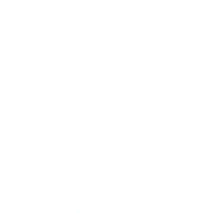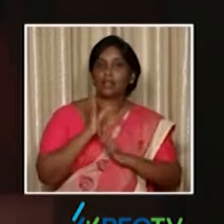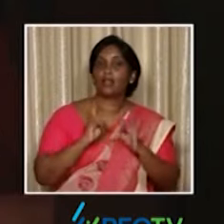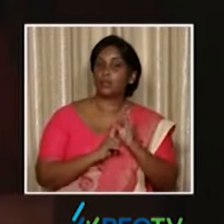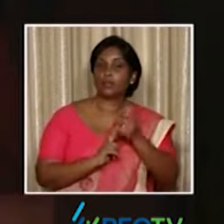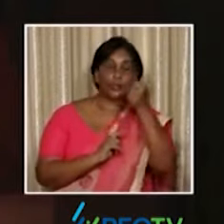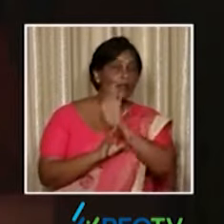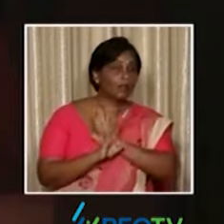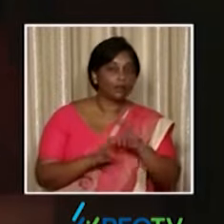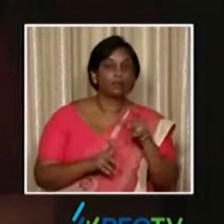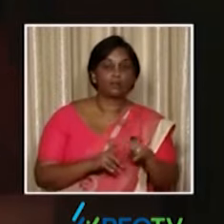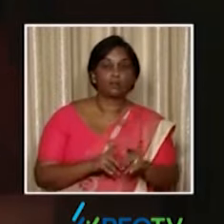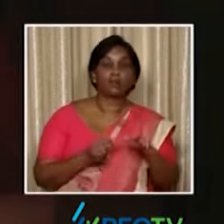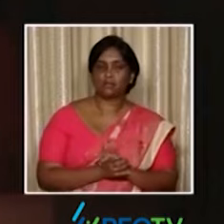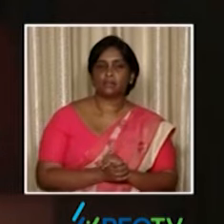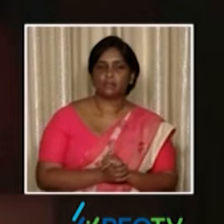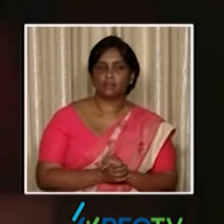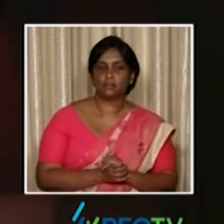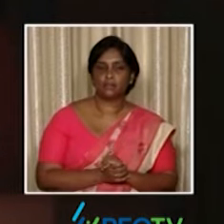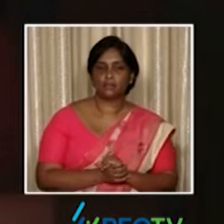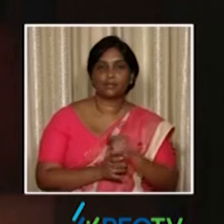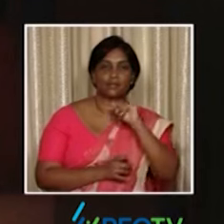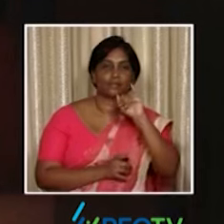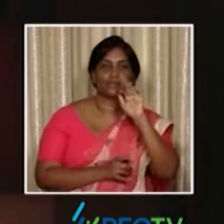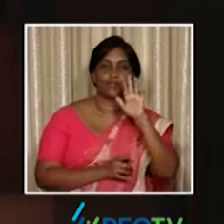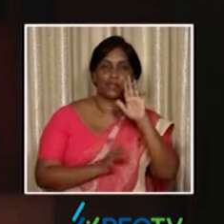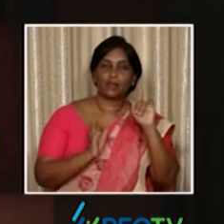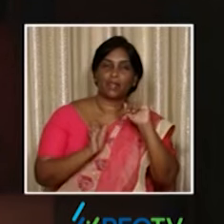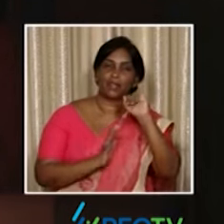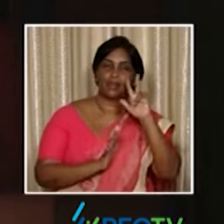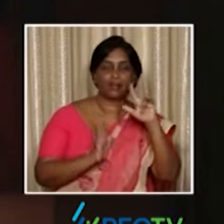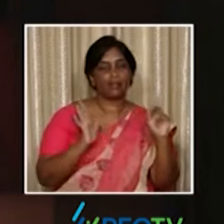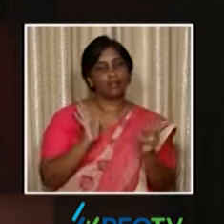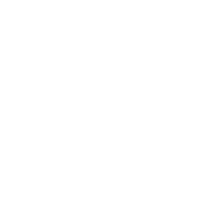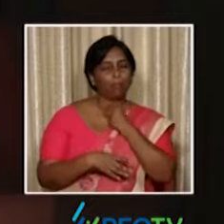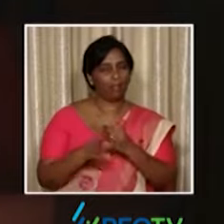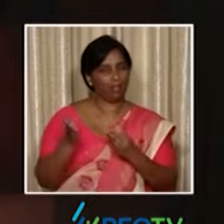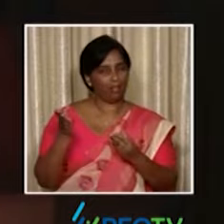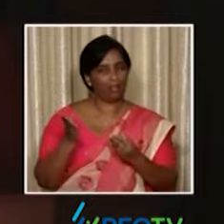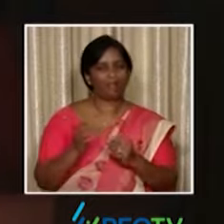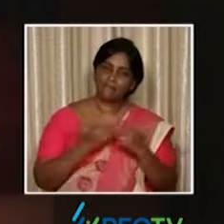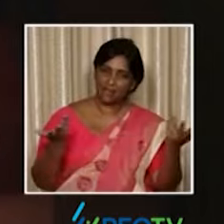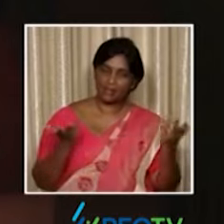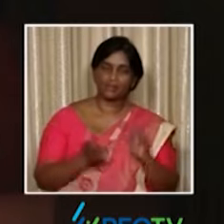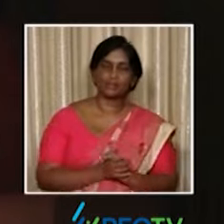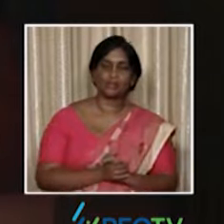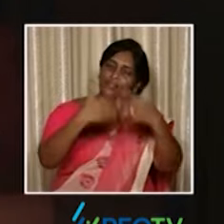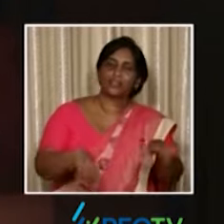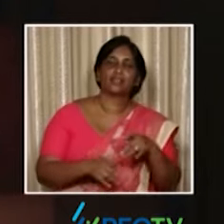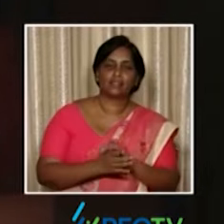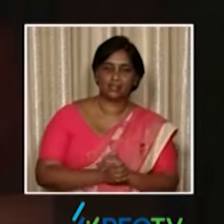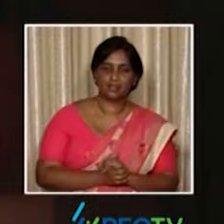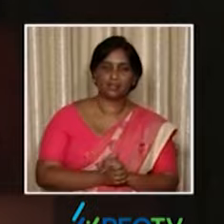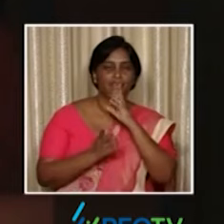කණ්ඩායමට එයාට දෙනවා පරිසර අමාත්‍යංශය ඔය 69 ලක්ෂය 68 ලක්ෂය දැන් පුස්සක්. ඕක වැඩක් නැහැ. ඕක ඉවරයි.